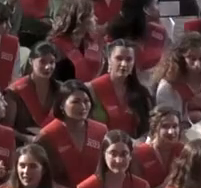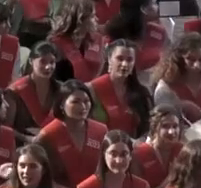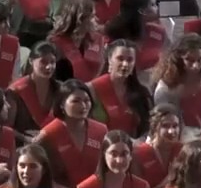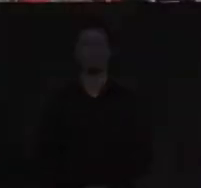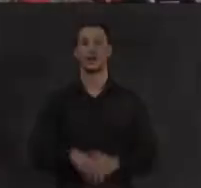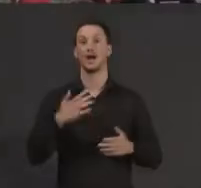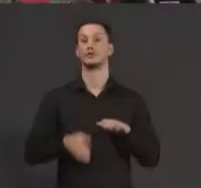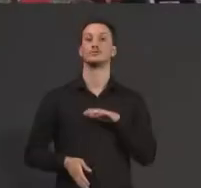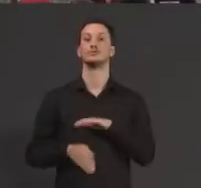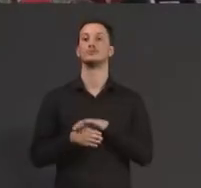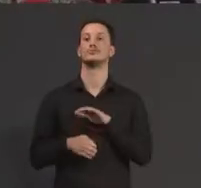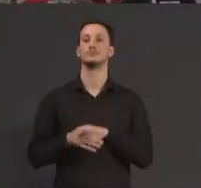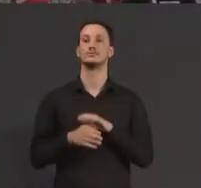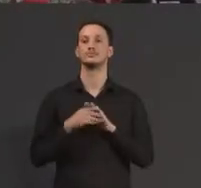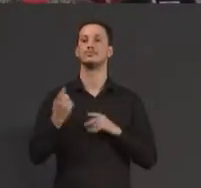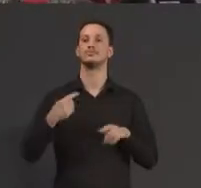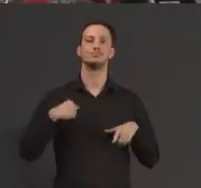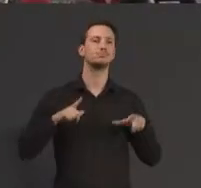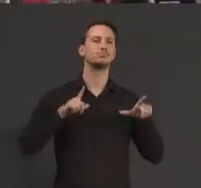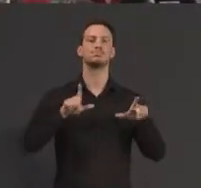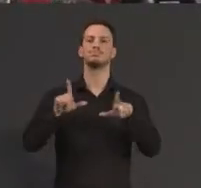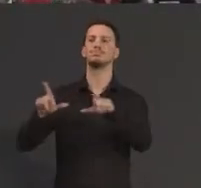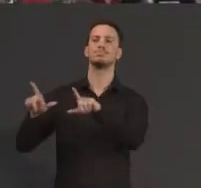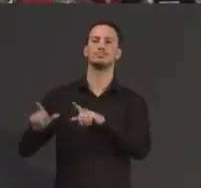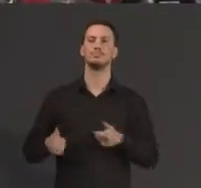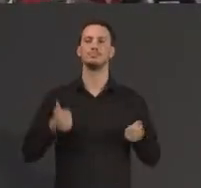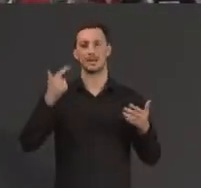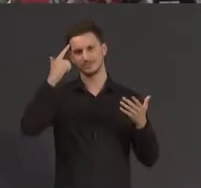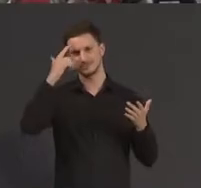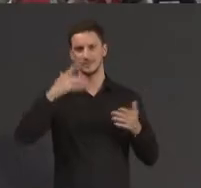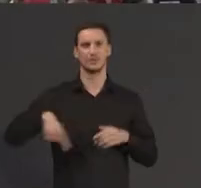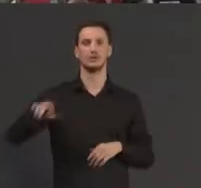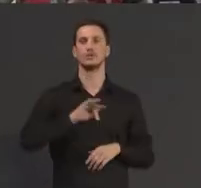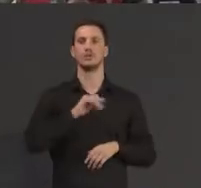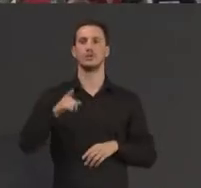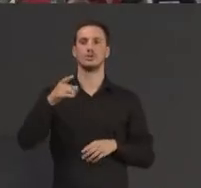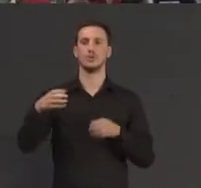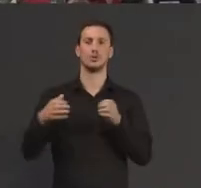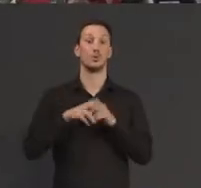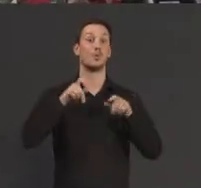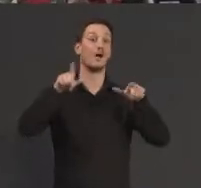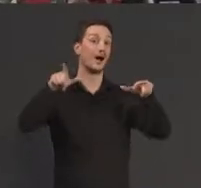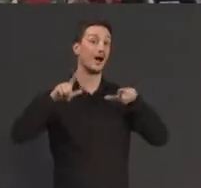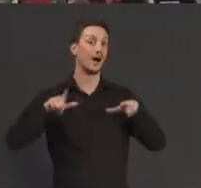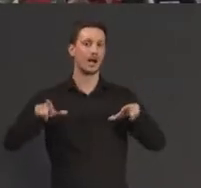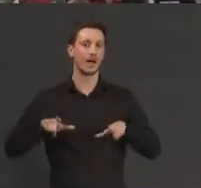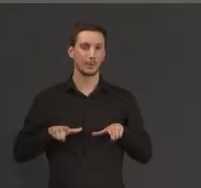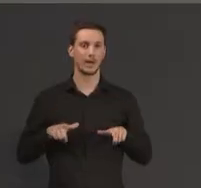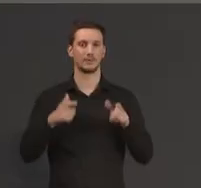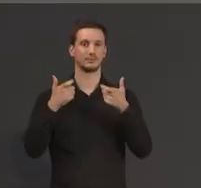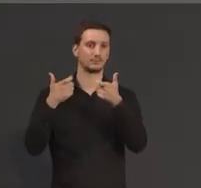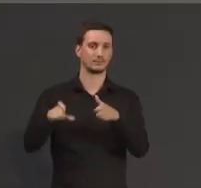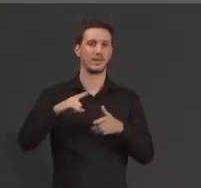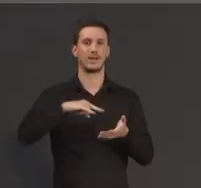I seguim ara amb més diplomes commemoratius. Ara és el torn dels nous graduats i graduades